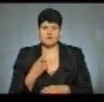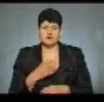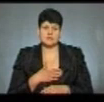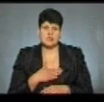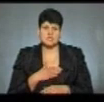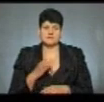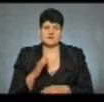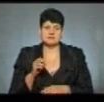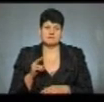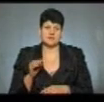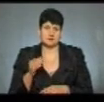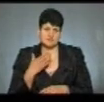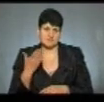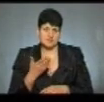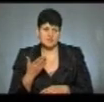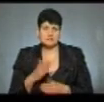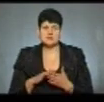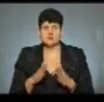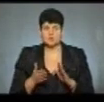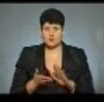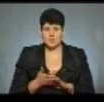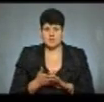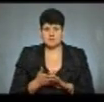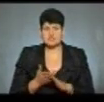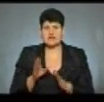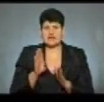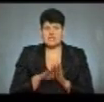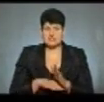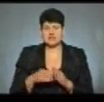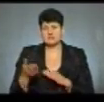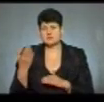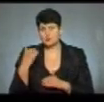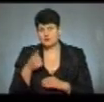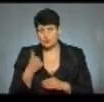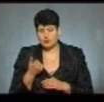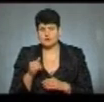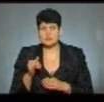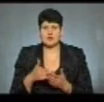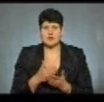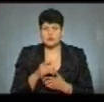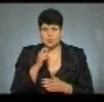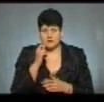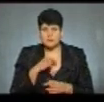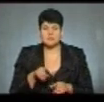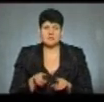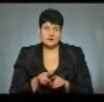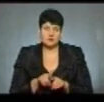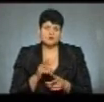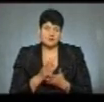наш спікер, власне, ситуація гірша, ніж минулого року. Та на карті України ми теж